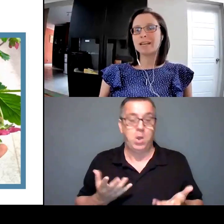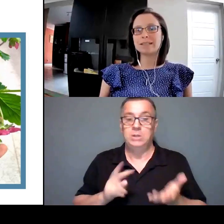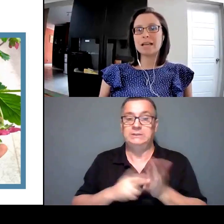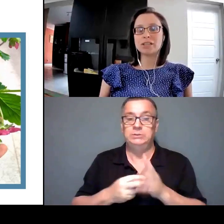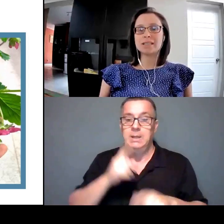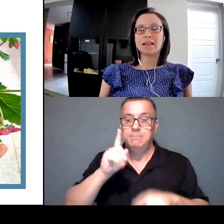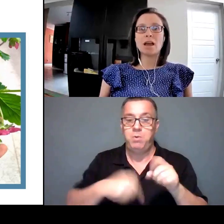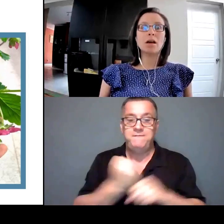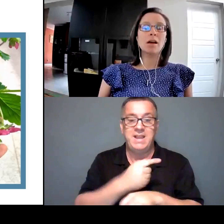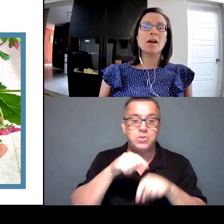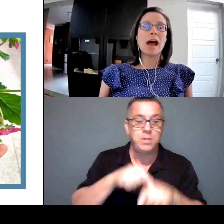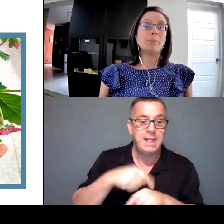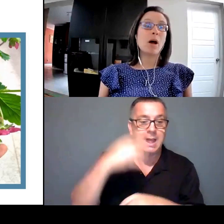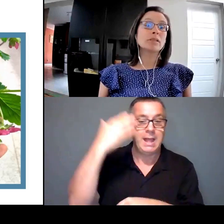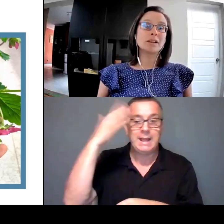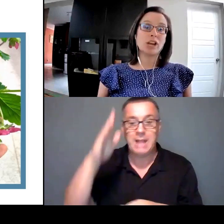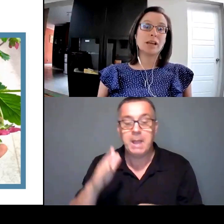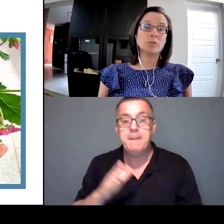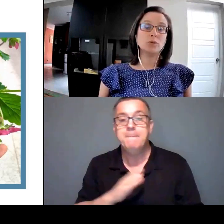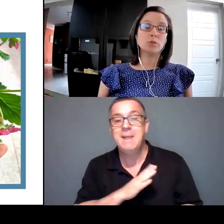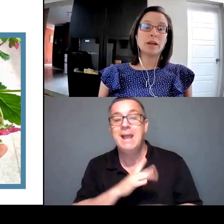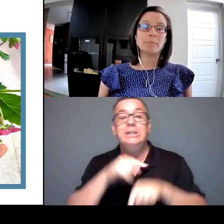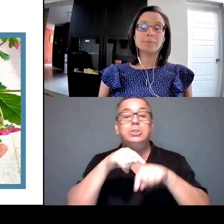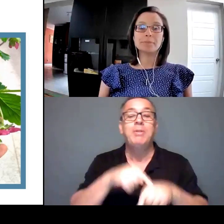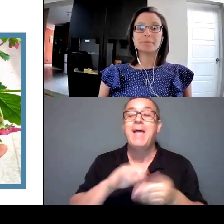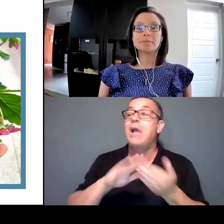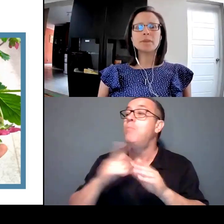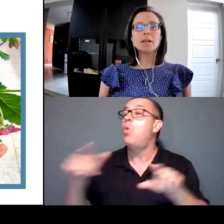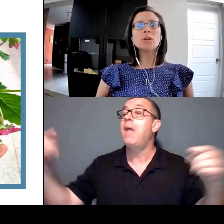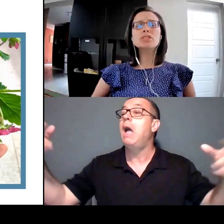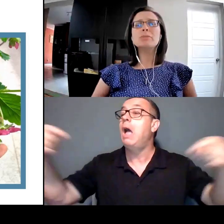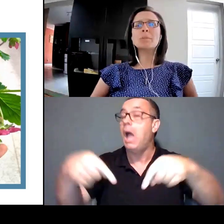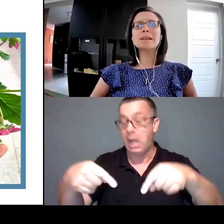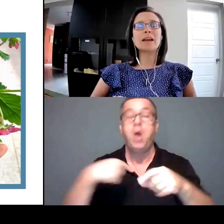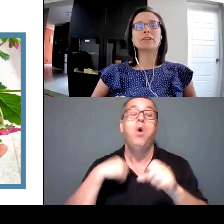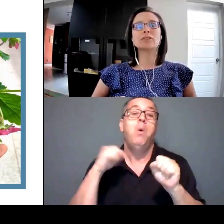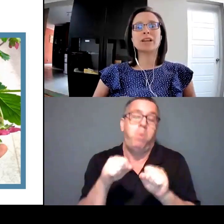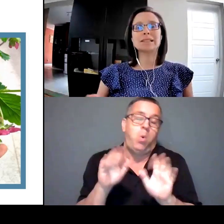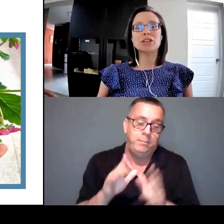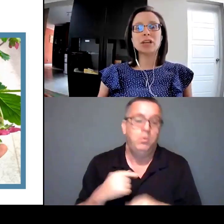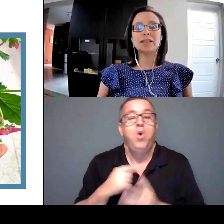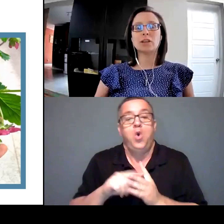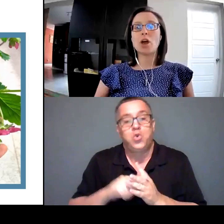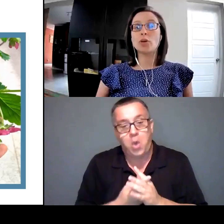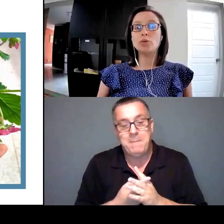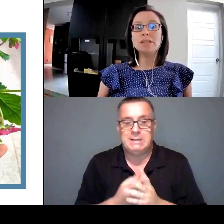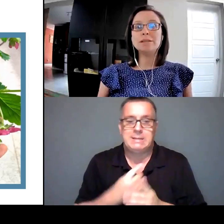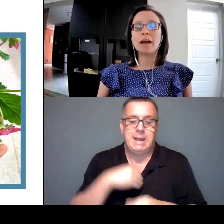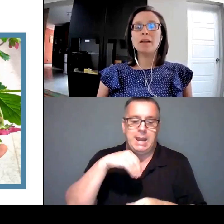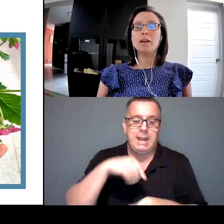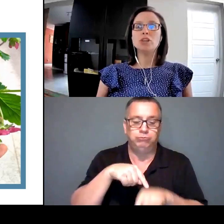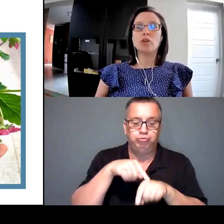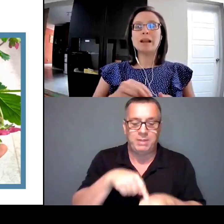de jardinage extérieur, à part dans le jardin communautaire. Donc, j'ai commencé à faire du jardinage intérieur